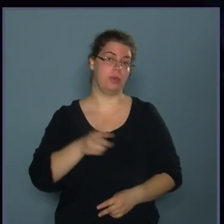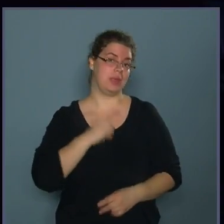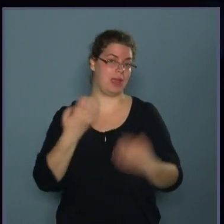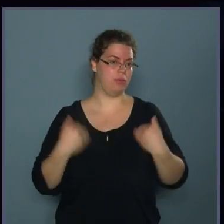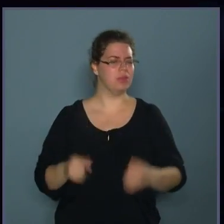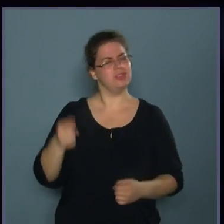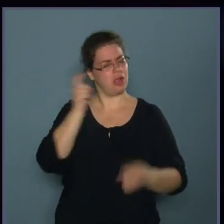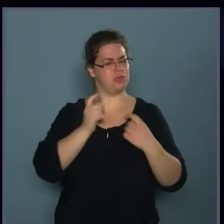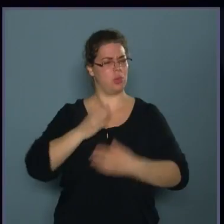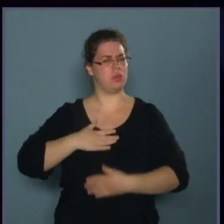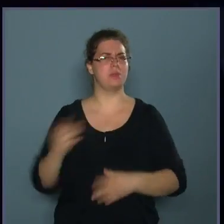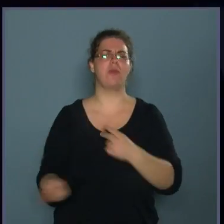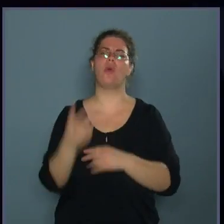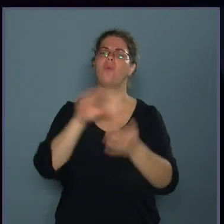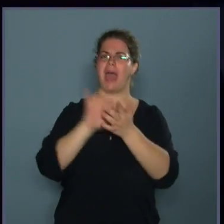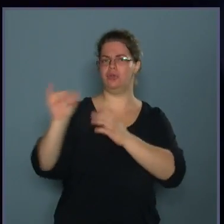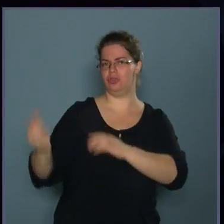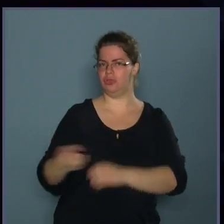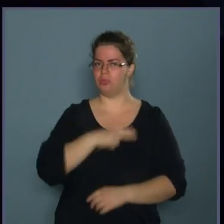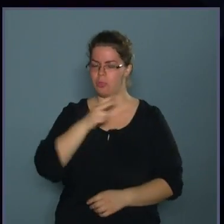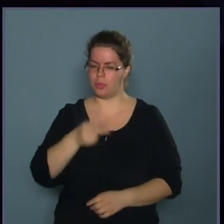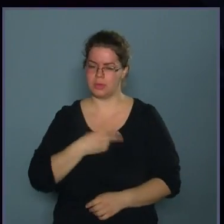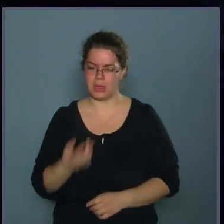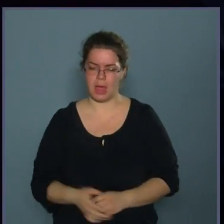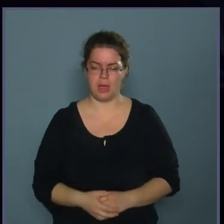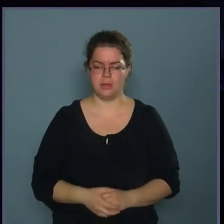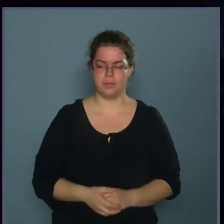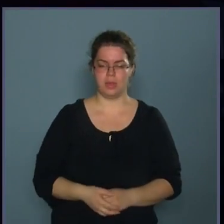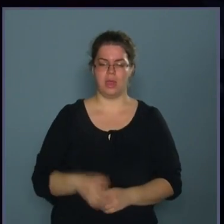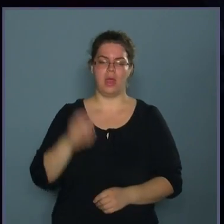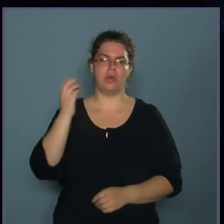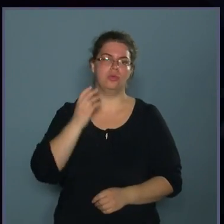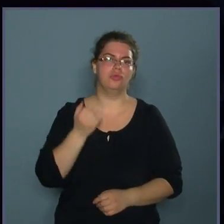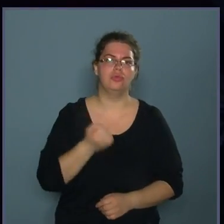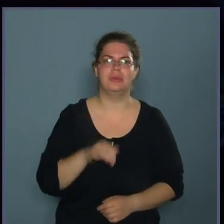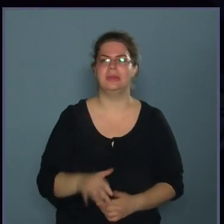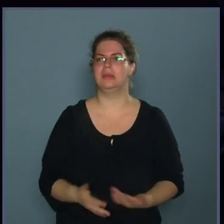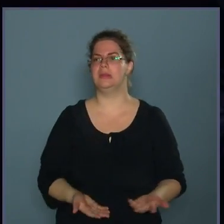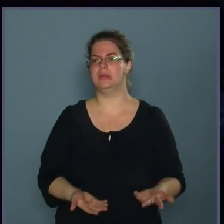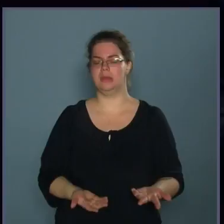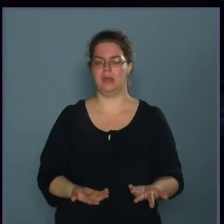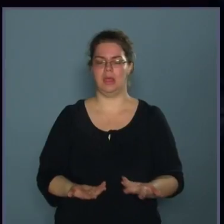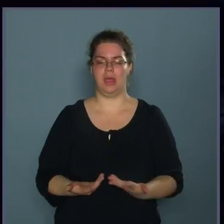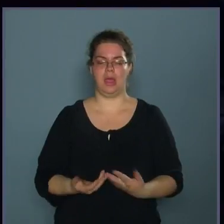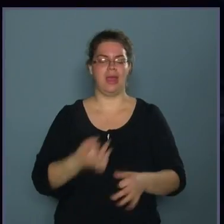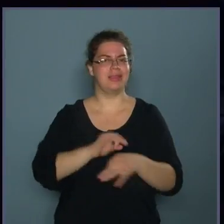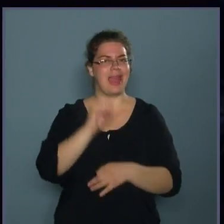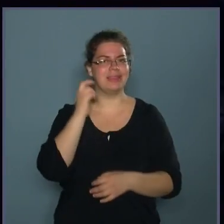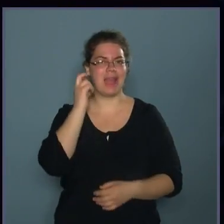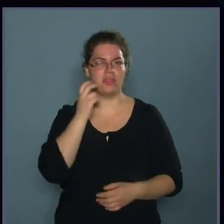és amelyre azt gondolom a főváros is büszke lehet. Hadd említsem a Kossuthi, a Szent